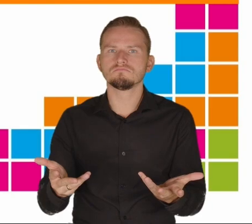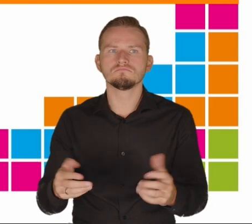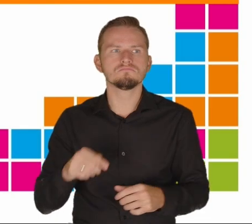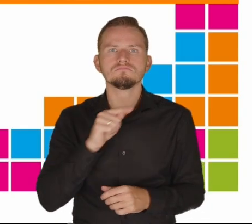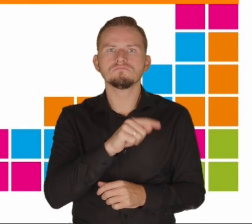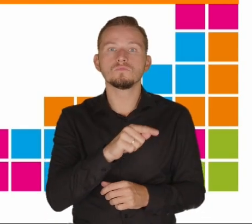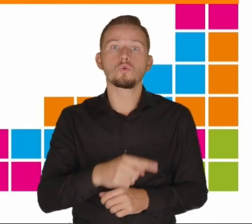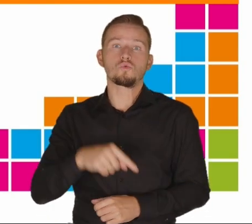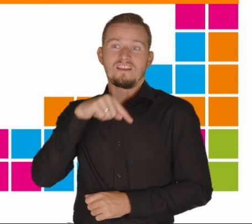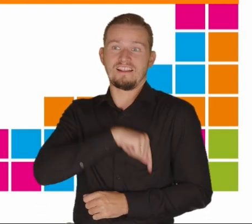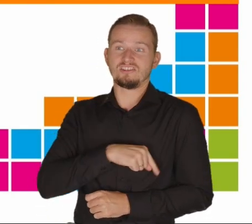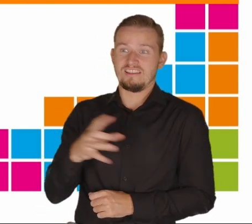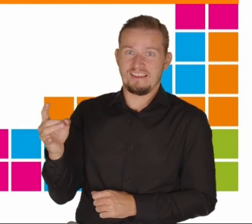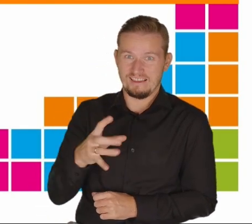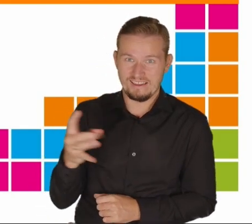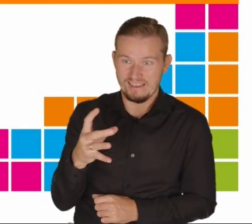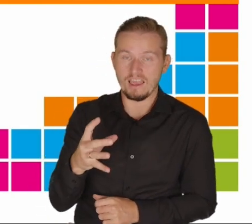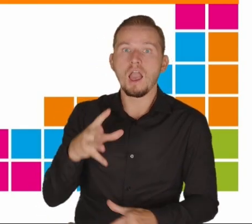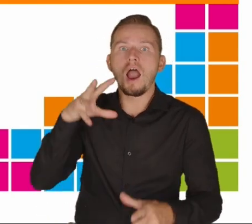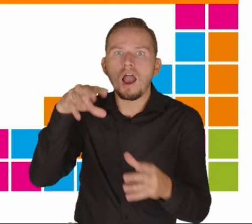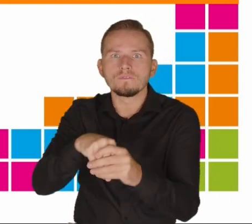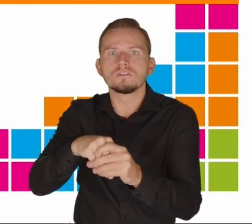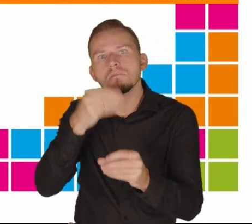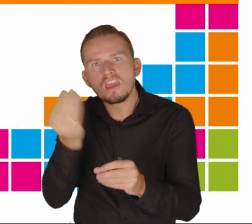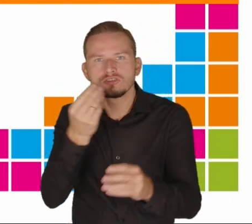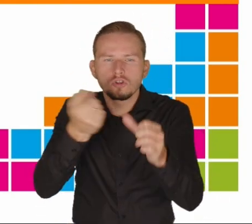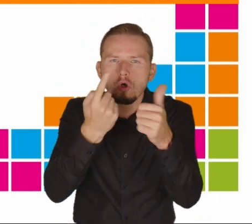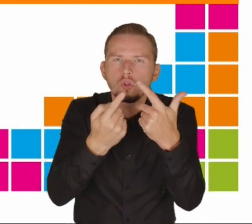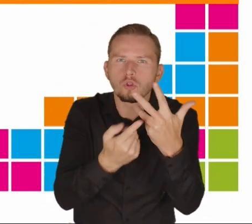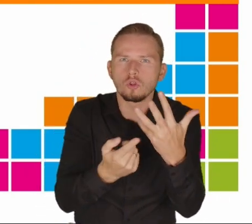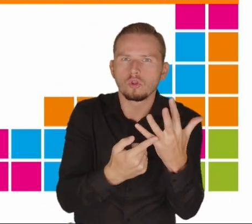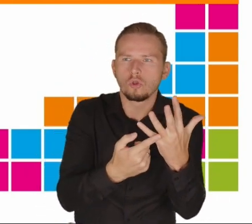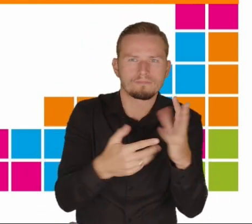ryzykiem uzależnienia od grania w internecie. Tymi, które